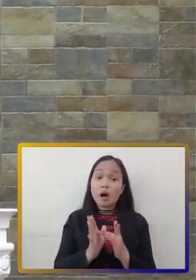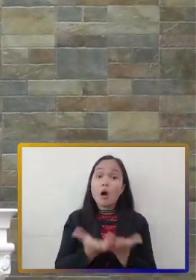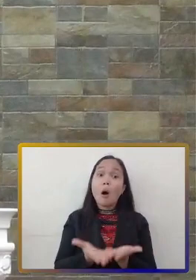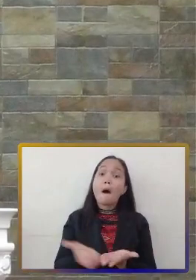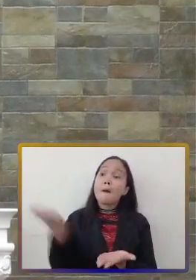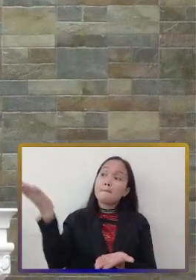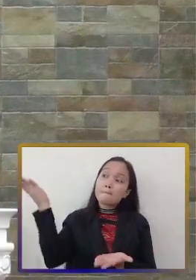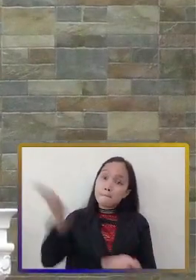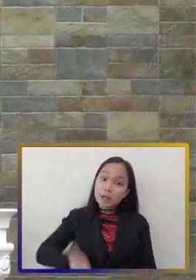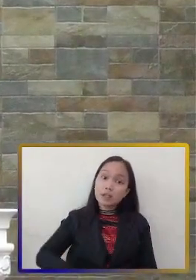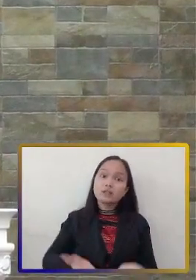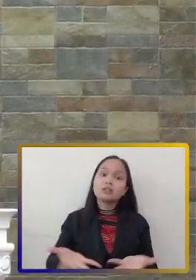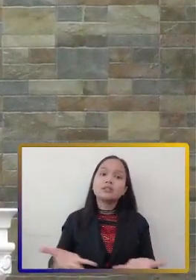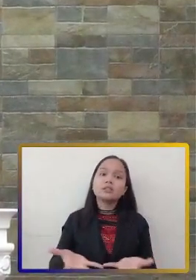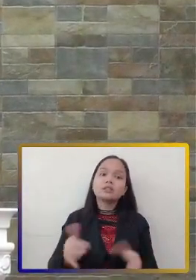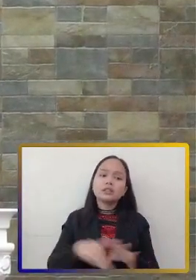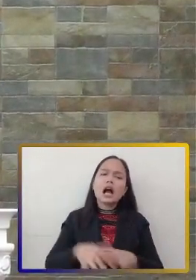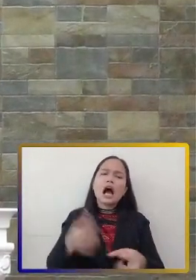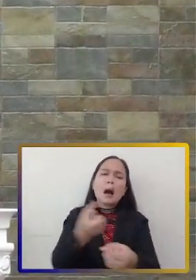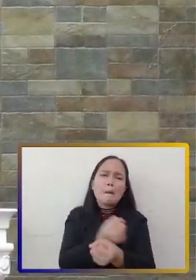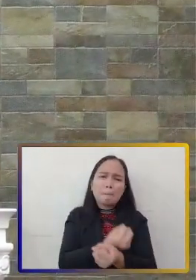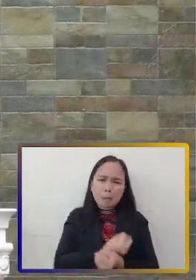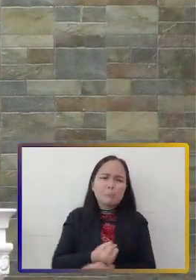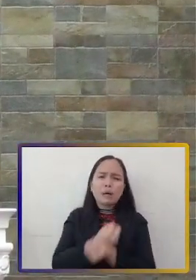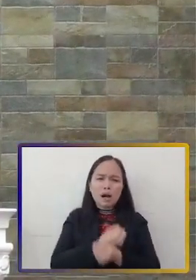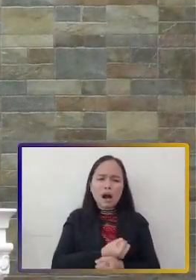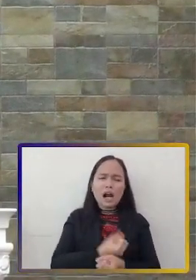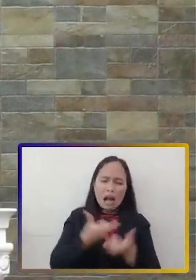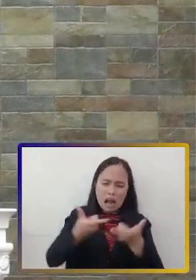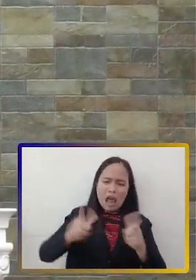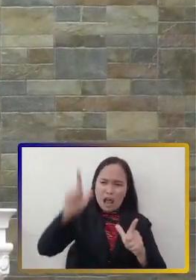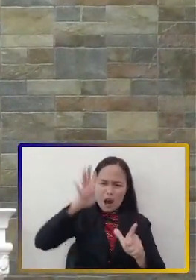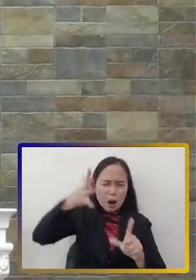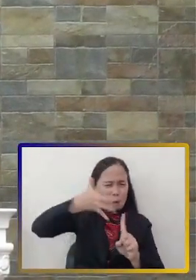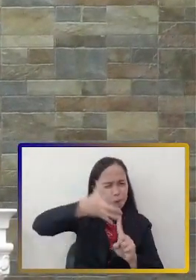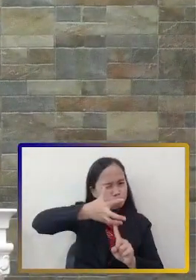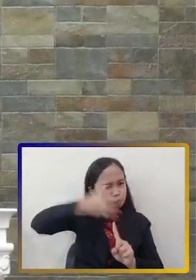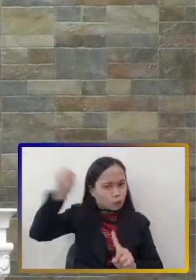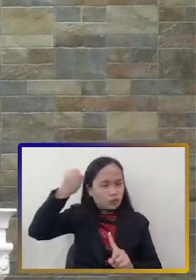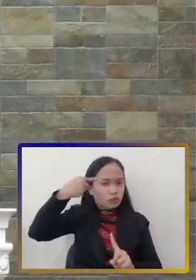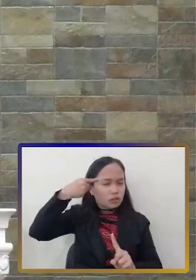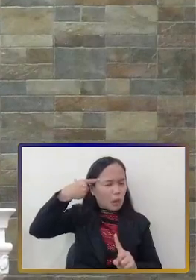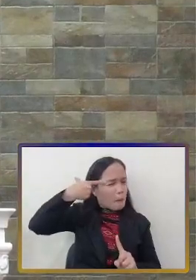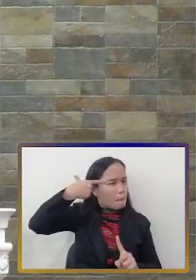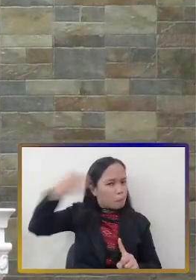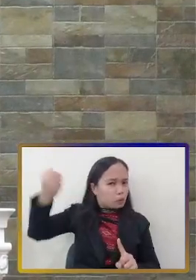into captivity. Let God take a hold of it.